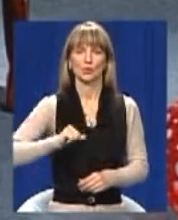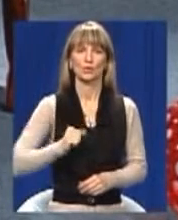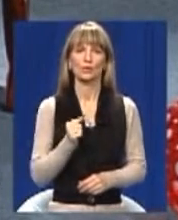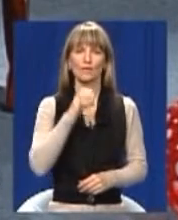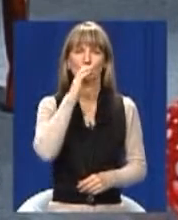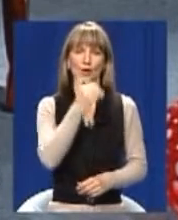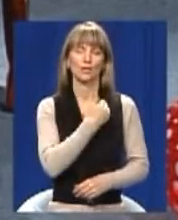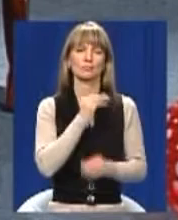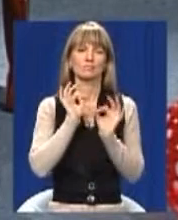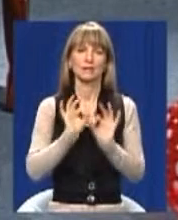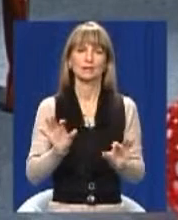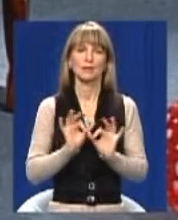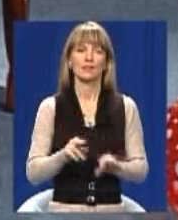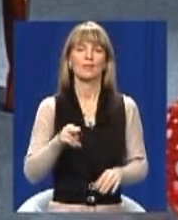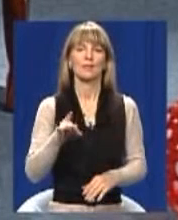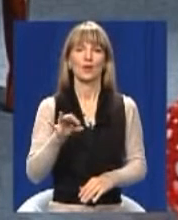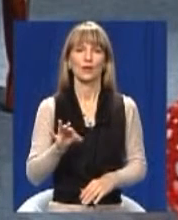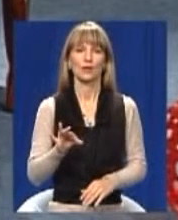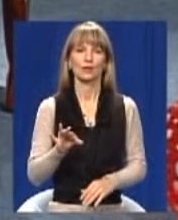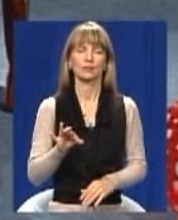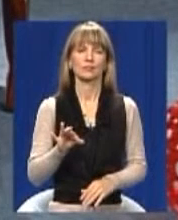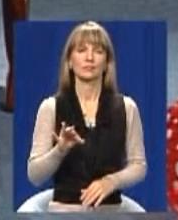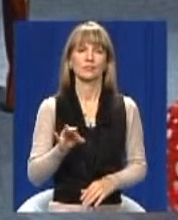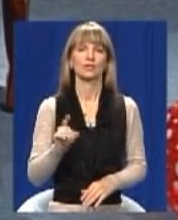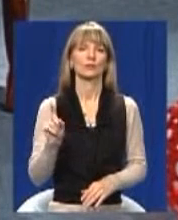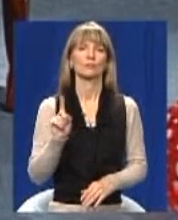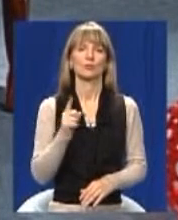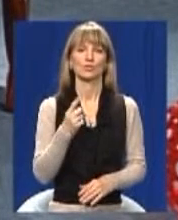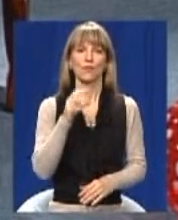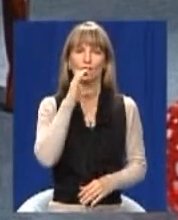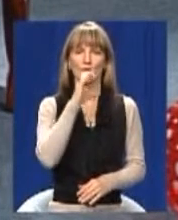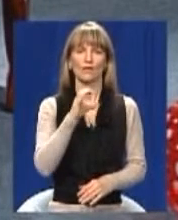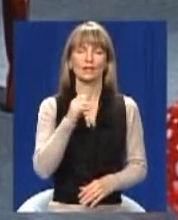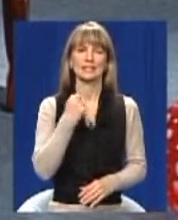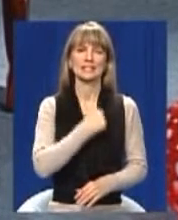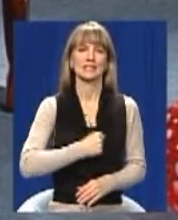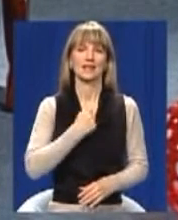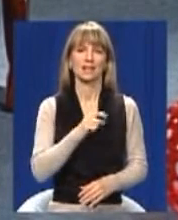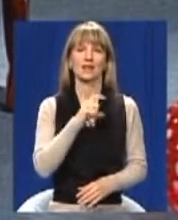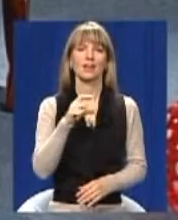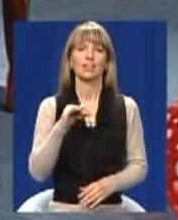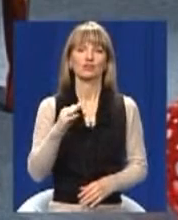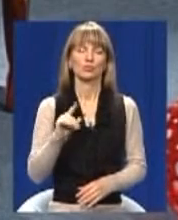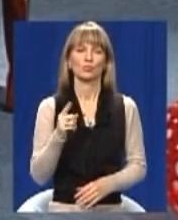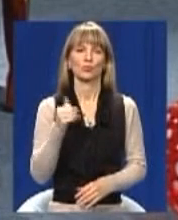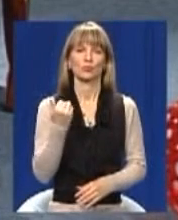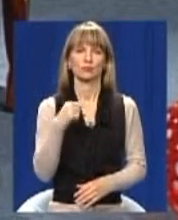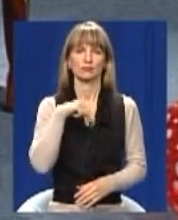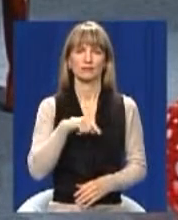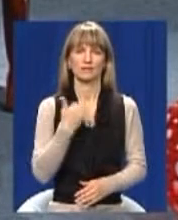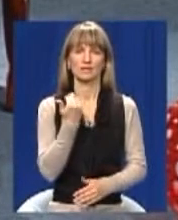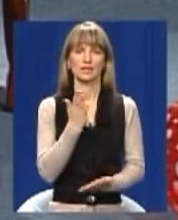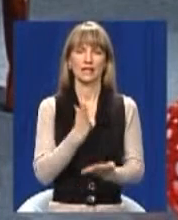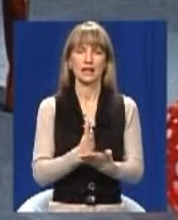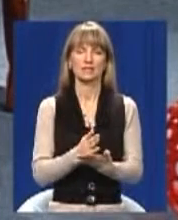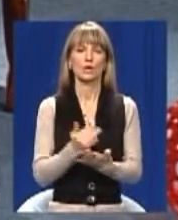Вовчик хоче розповісти про чому вовки всі злі, хижі, ну і чому, власне, така характерність їм притаманна.